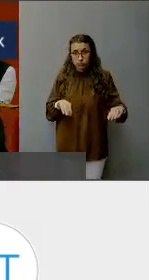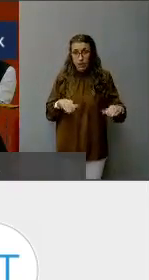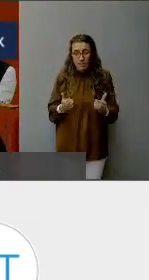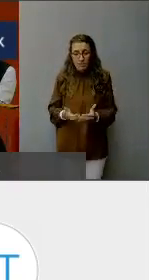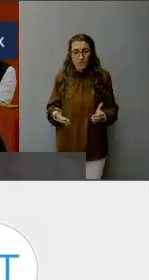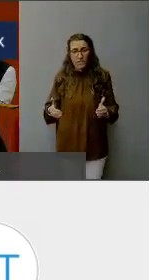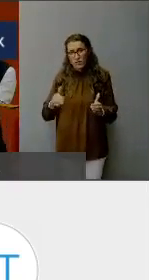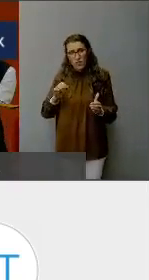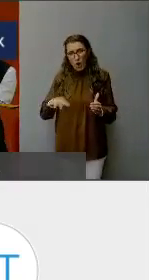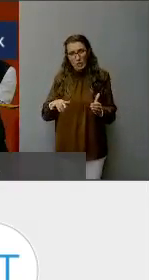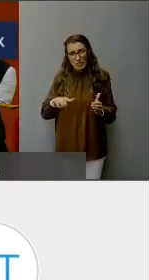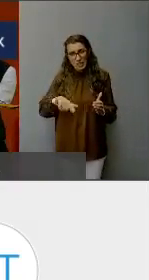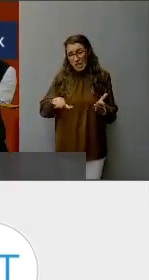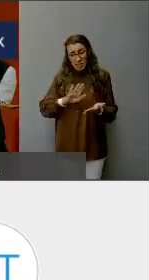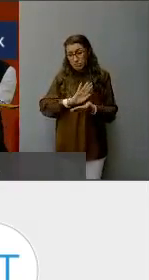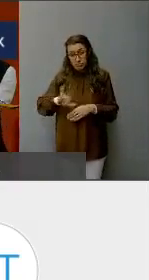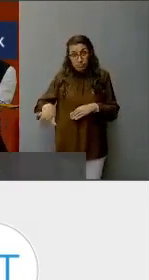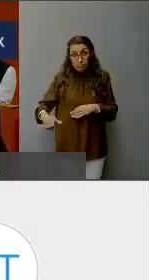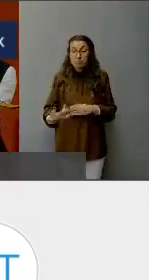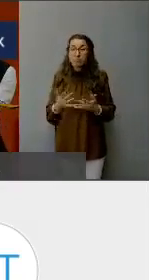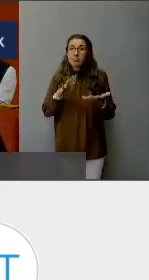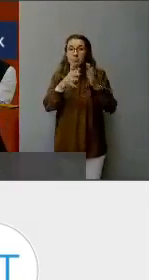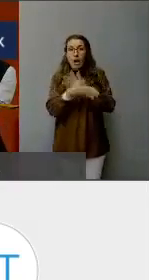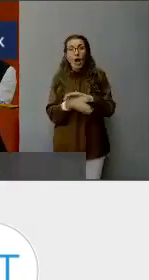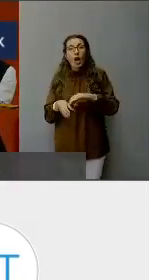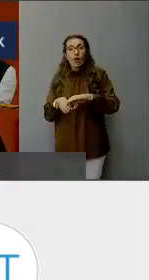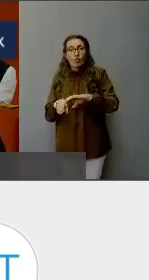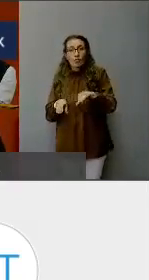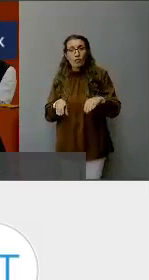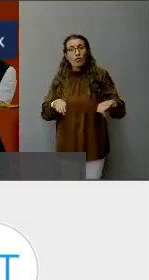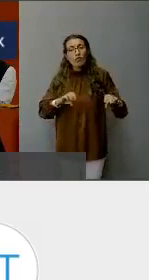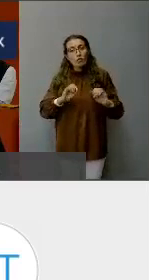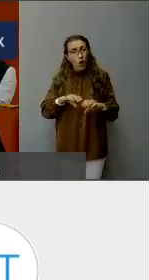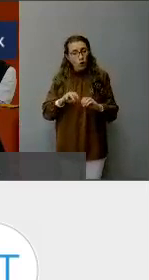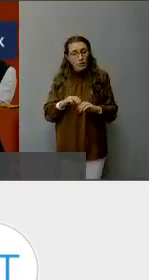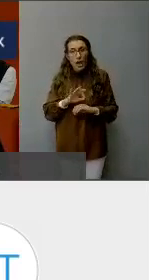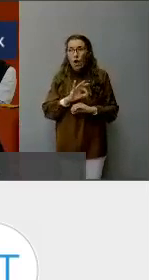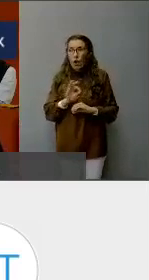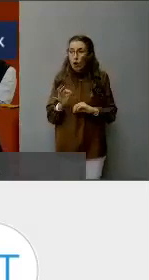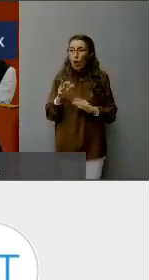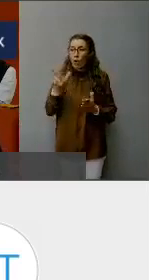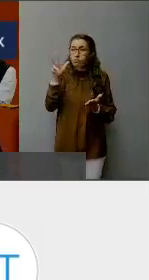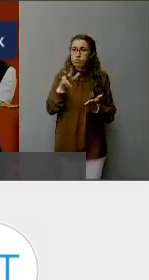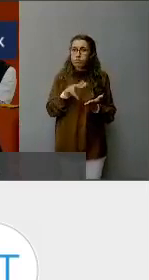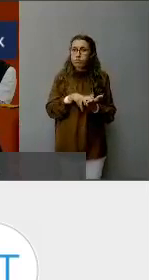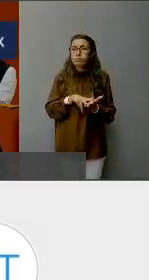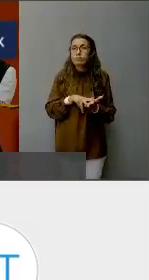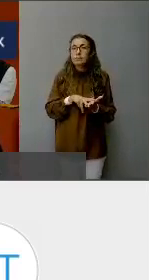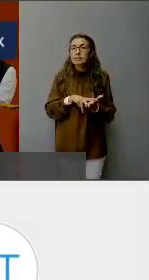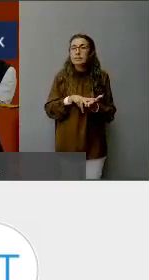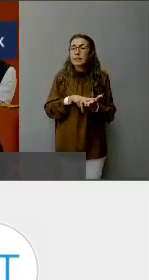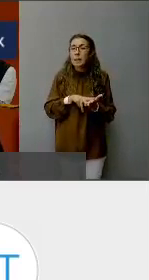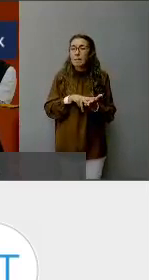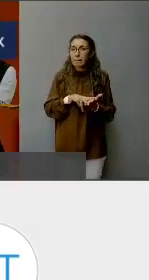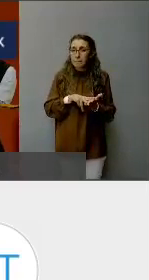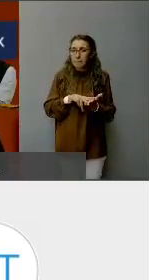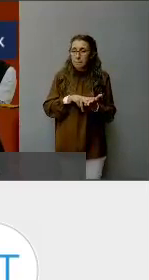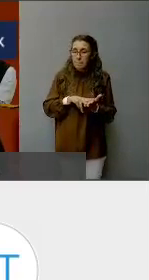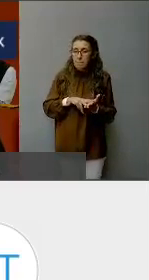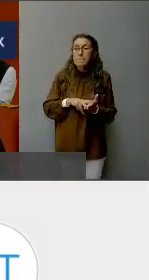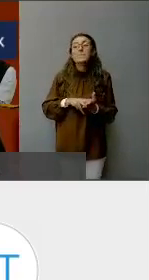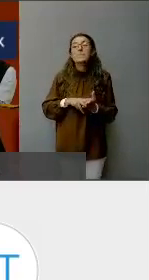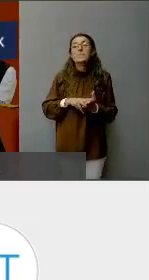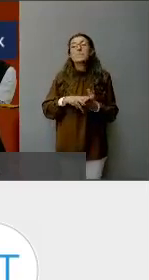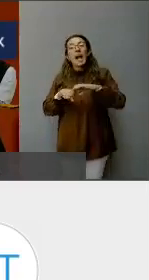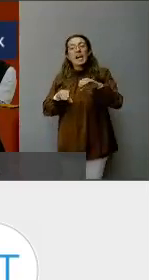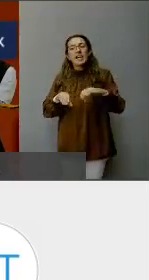oppure può dire a predisporre nell'approvazione del degli impianti di al cemento della rete gas metano